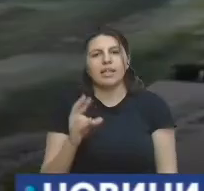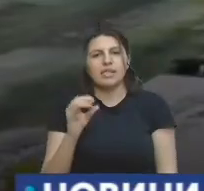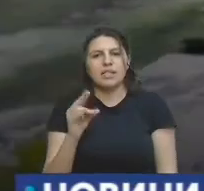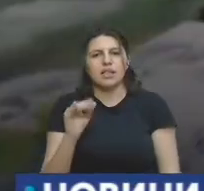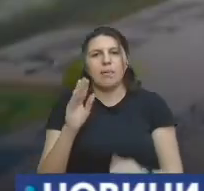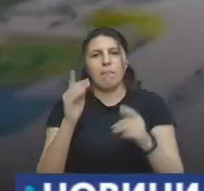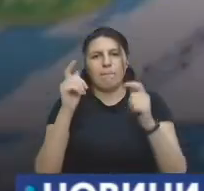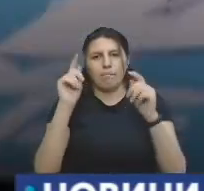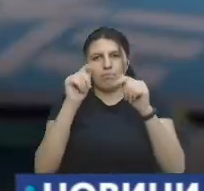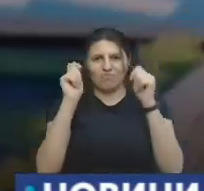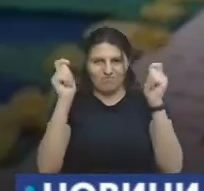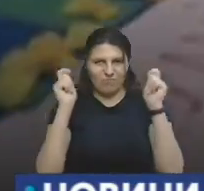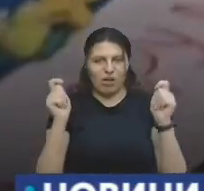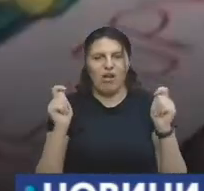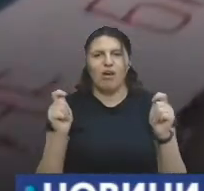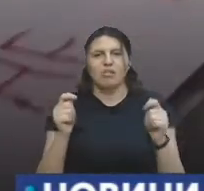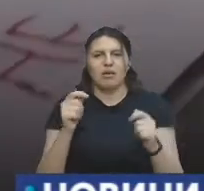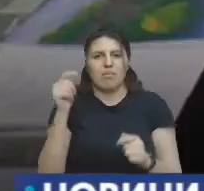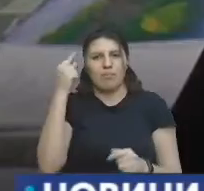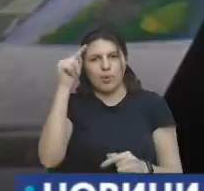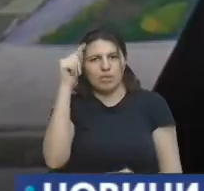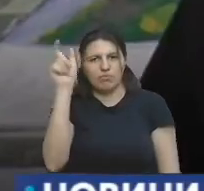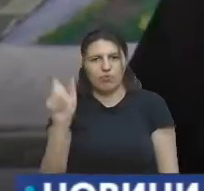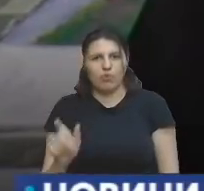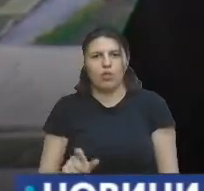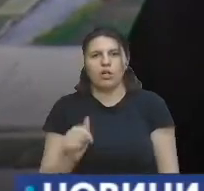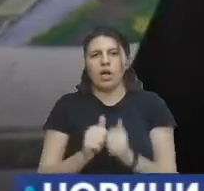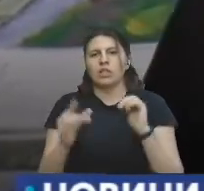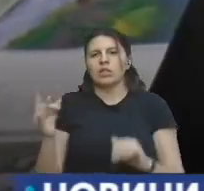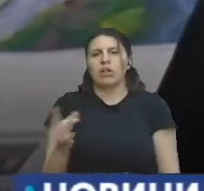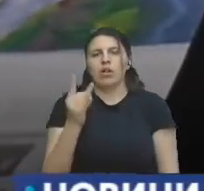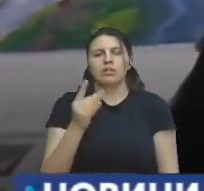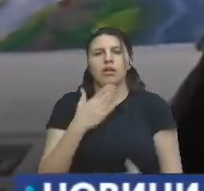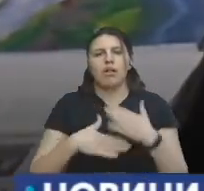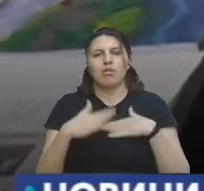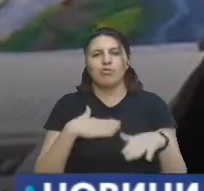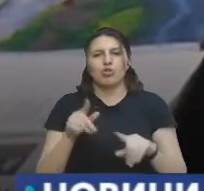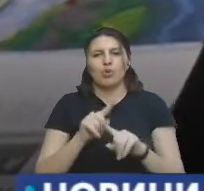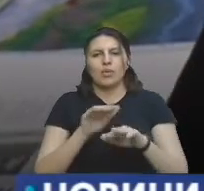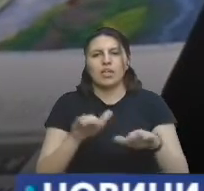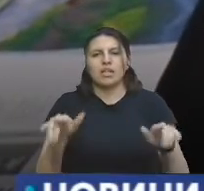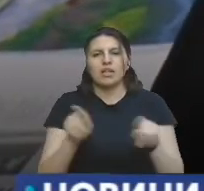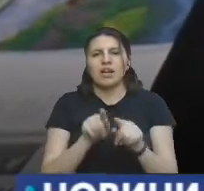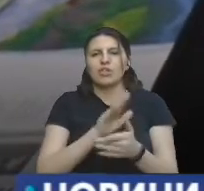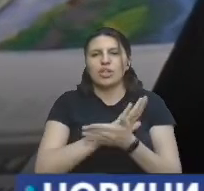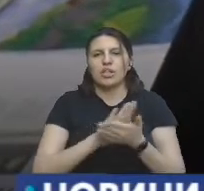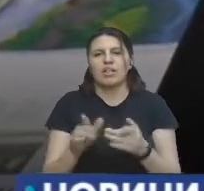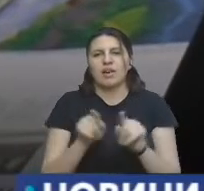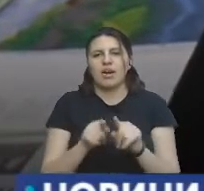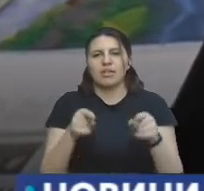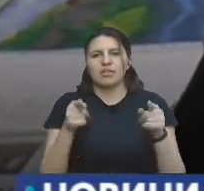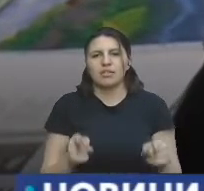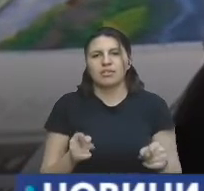плакати, прозові та поетичні твори. Кожен раз радуєшся, тому що у дітей така чистота, така іскренність